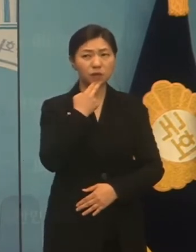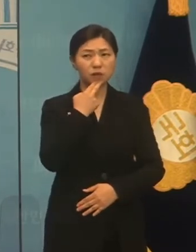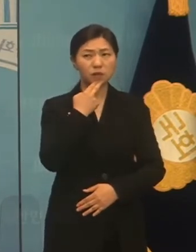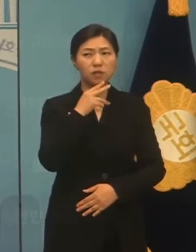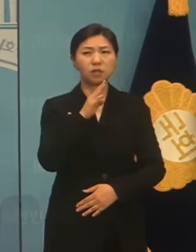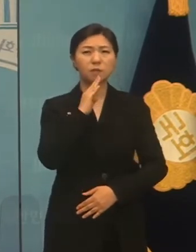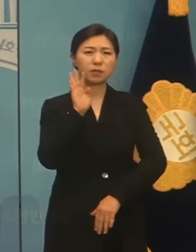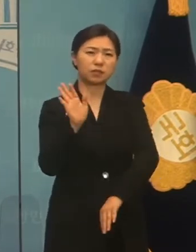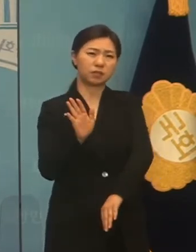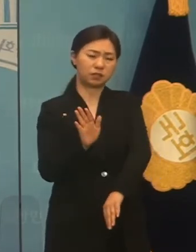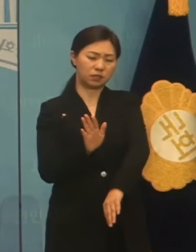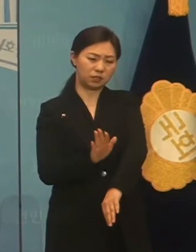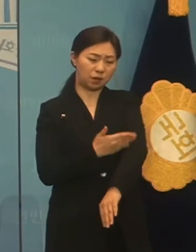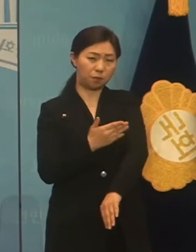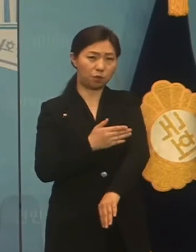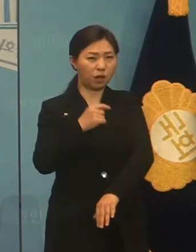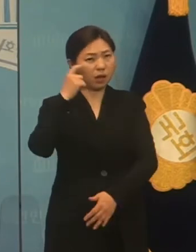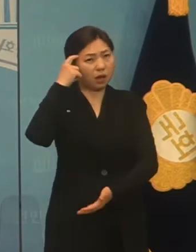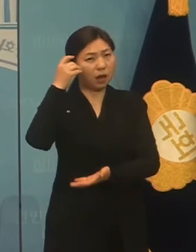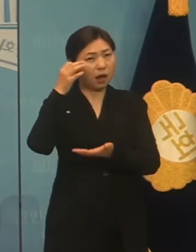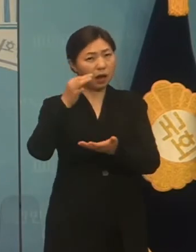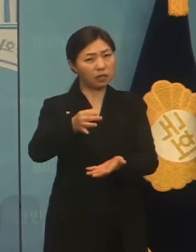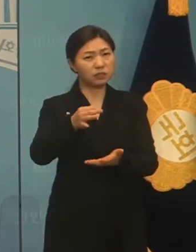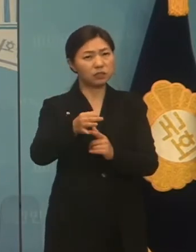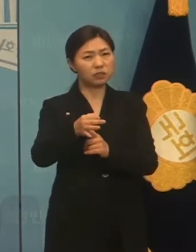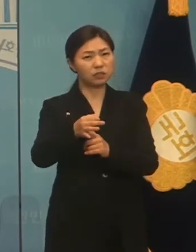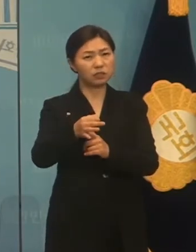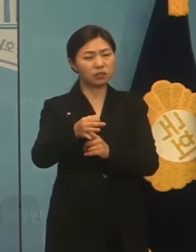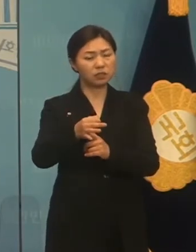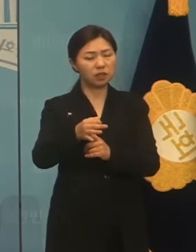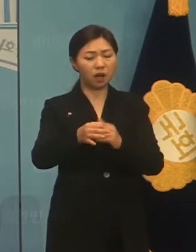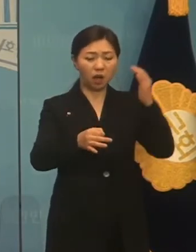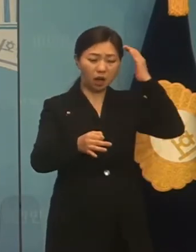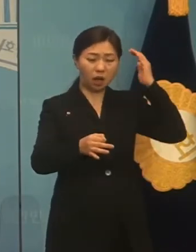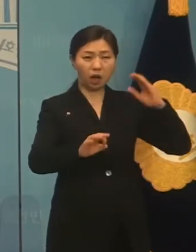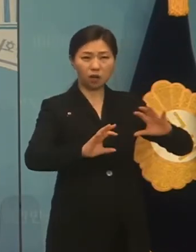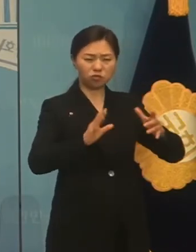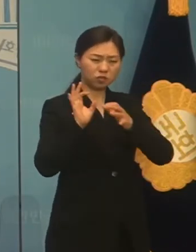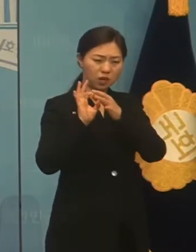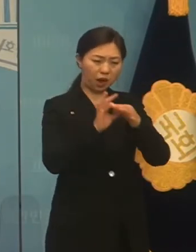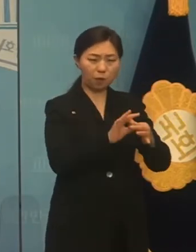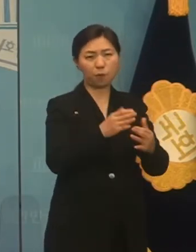그릇된 가치가 더 이상 이 땅에 설 수 없는